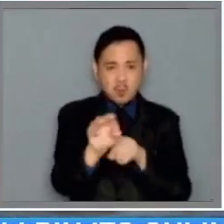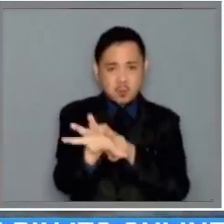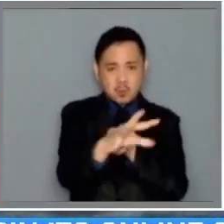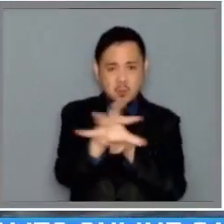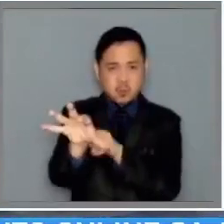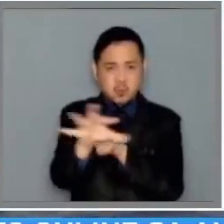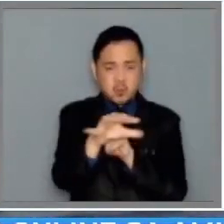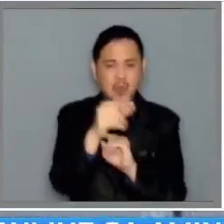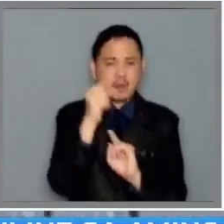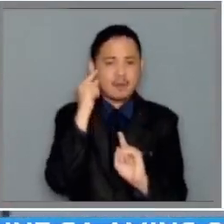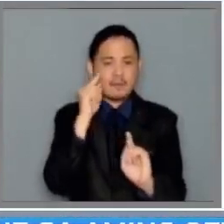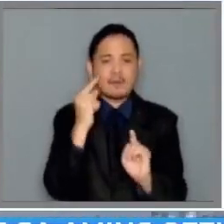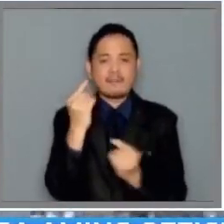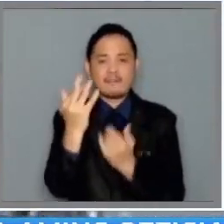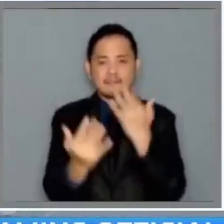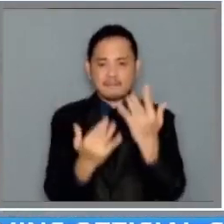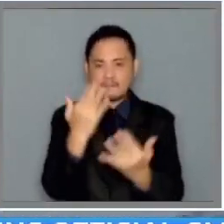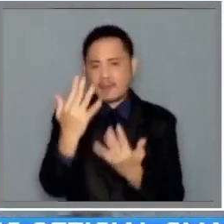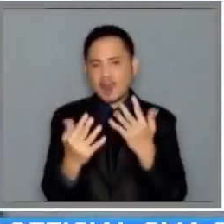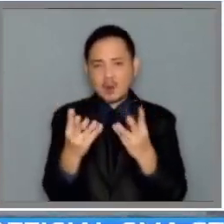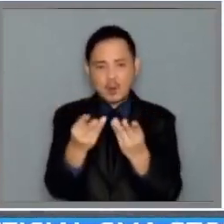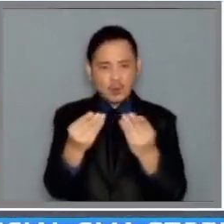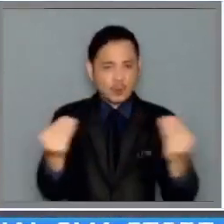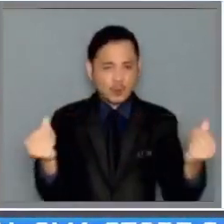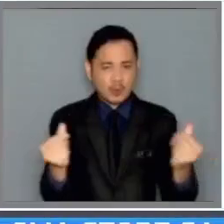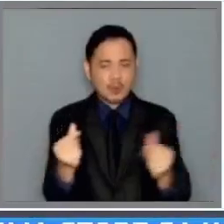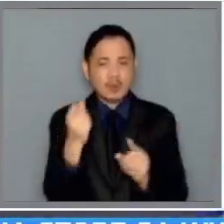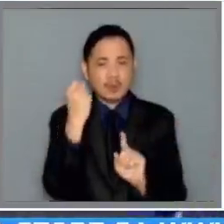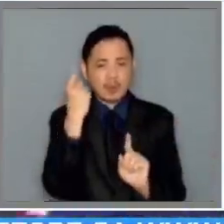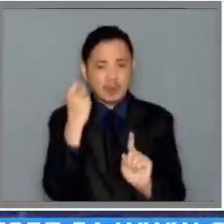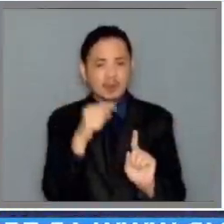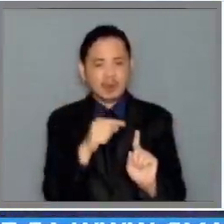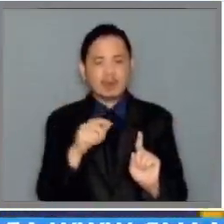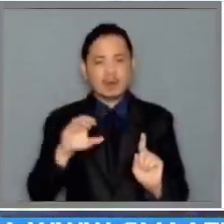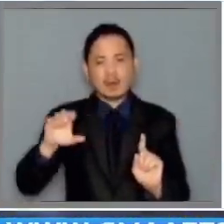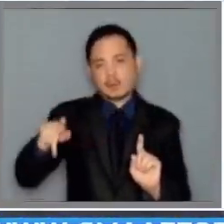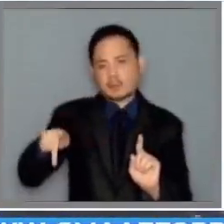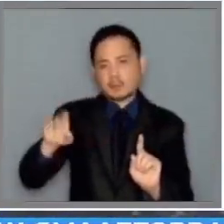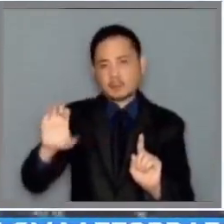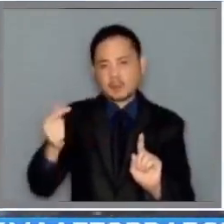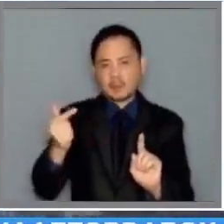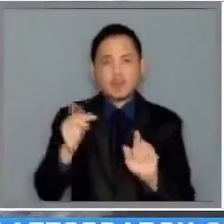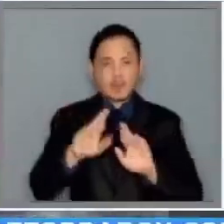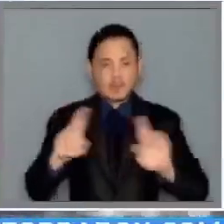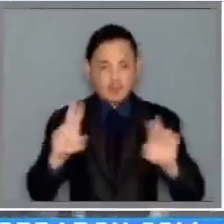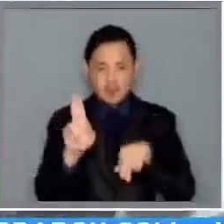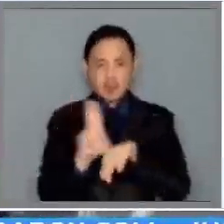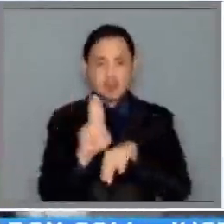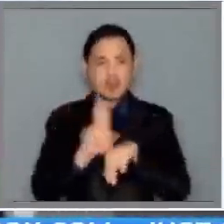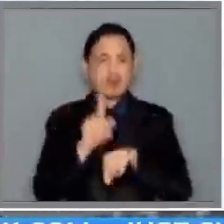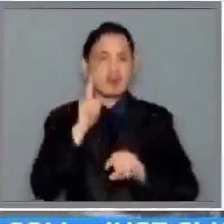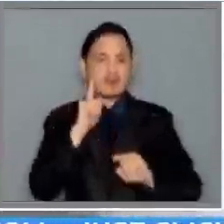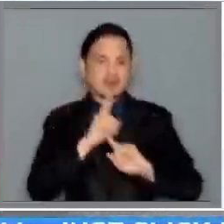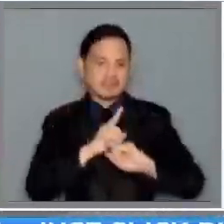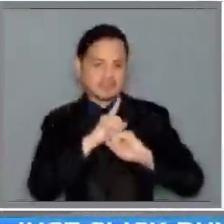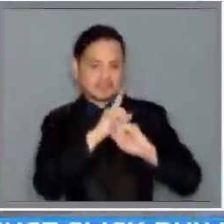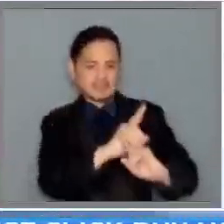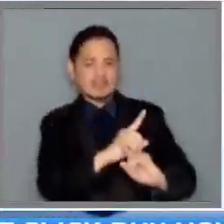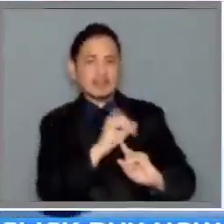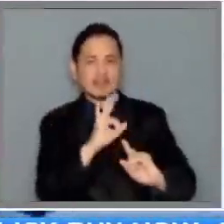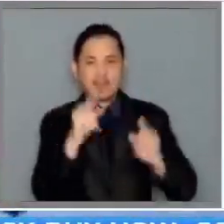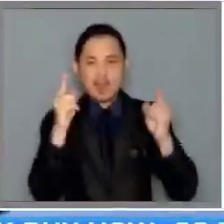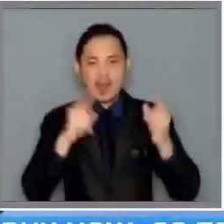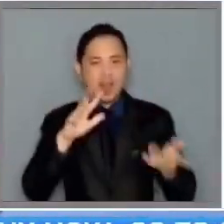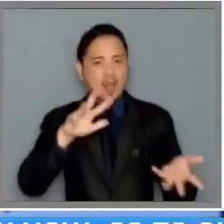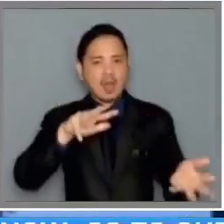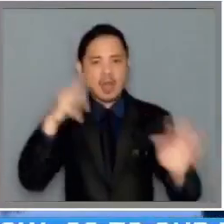maritime firefighting operations pero nakahanda raw ang Coast Guard ng bansa na gamitin ito sa anya ay extreme na mga sitwasyon